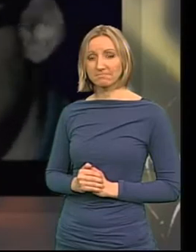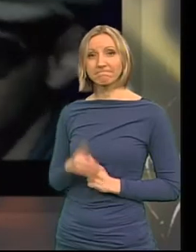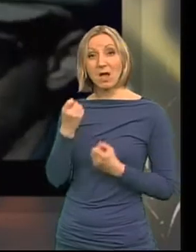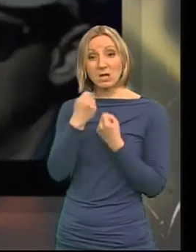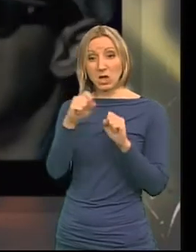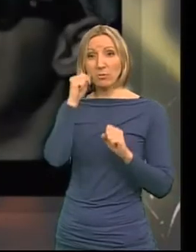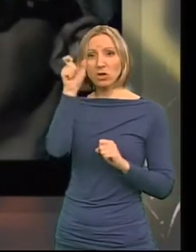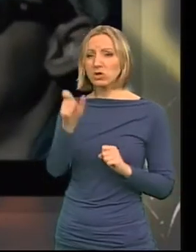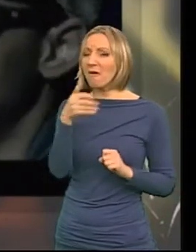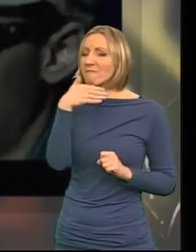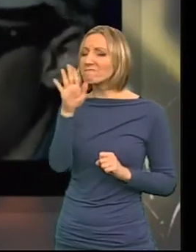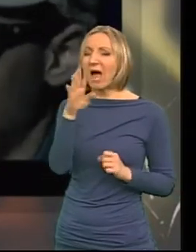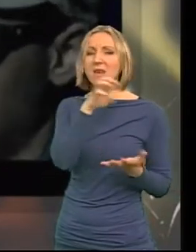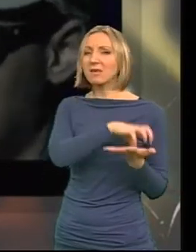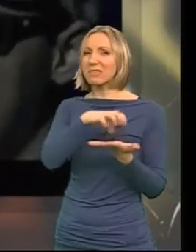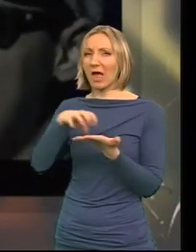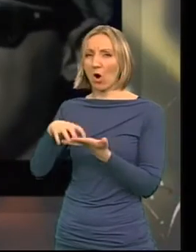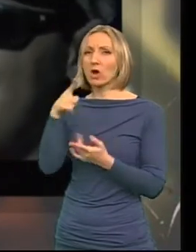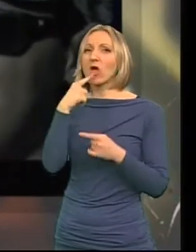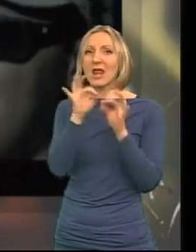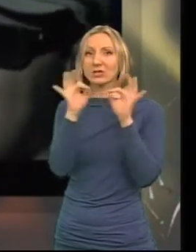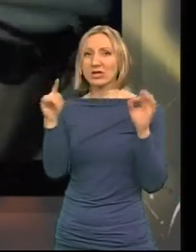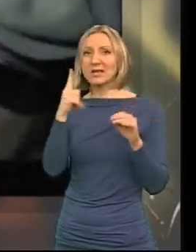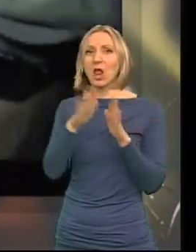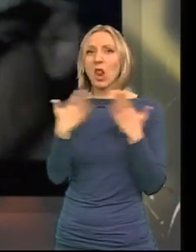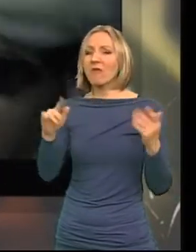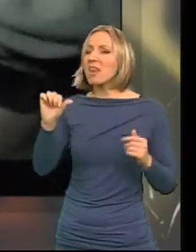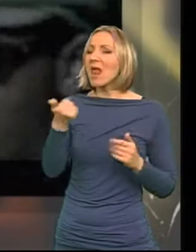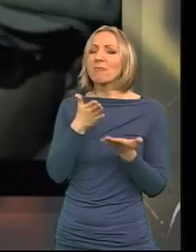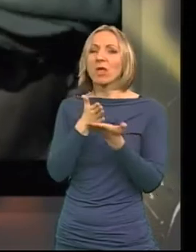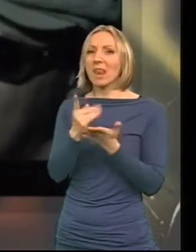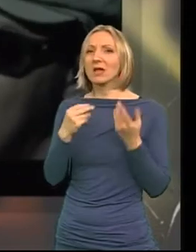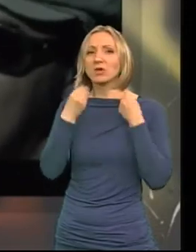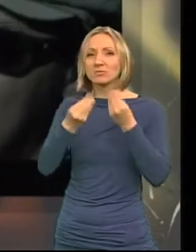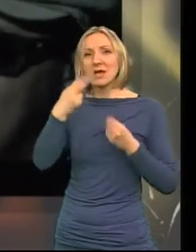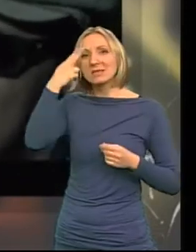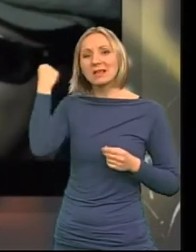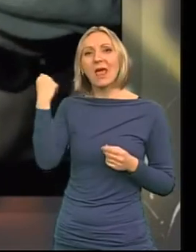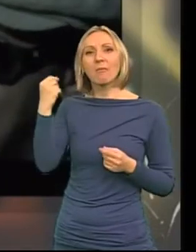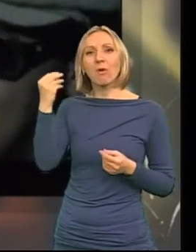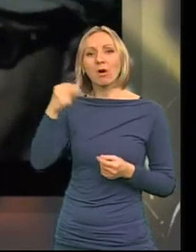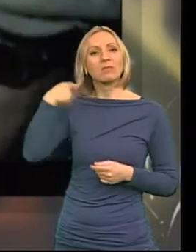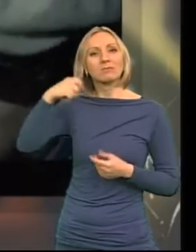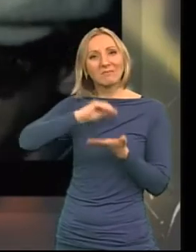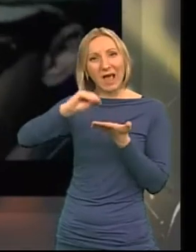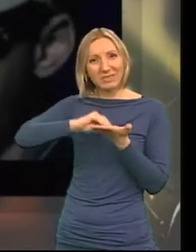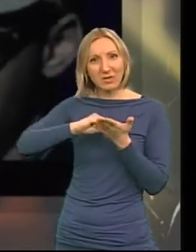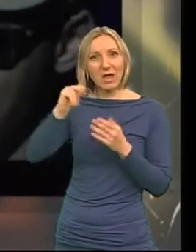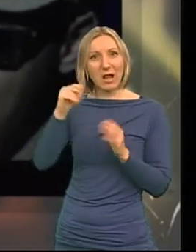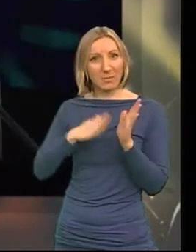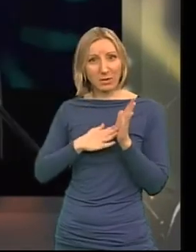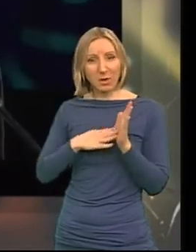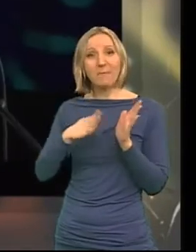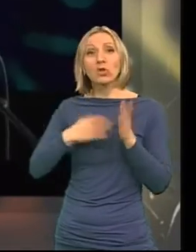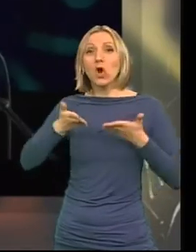Slobodan čovek van svake kategorije. Rečenica iz jednih novina koja na najbolji način opisuje slepog kantautora Raula Midona. Midon je